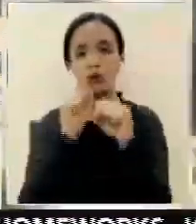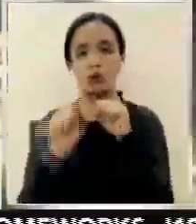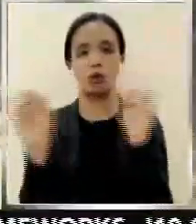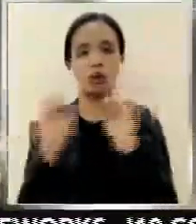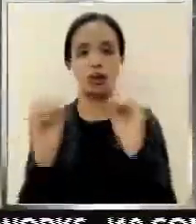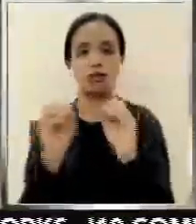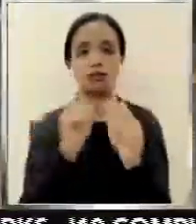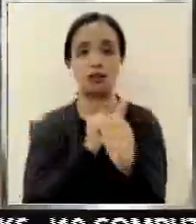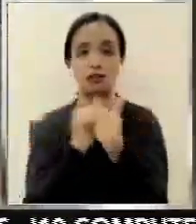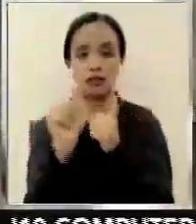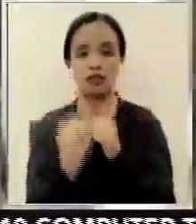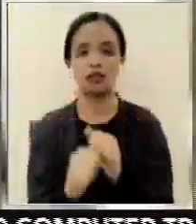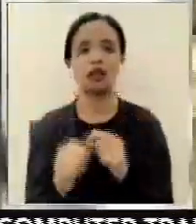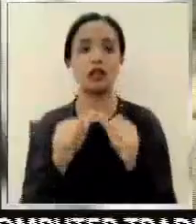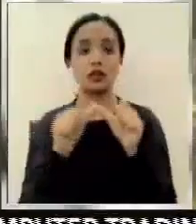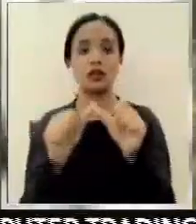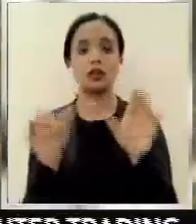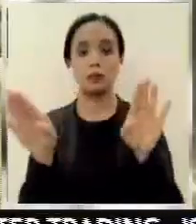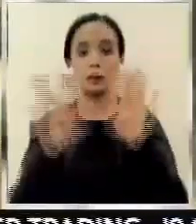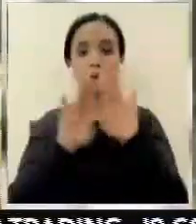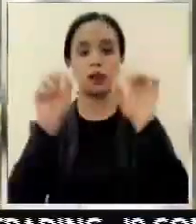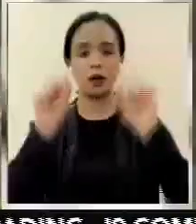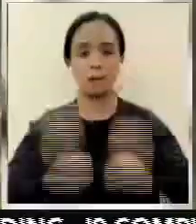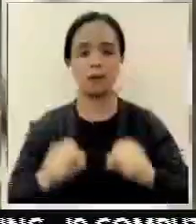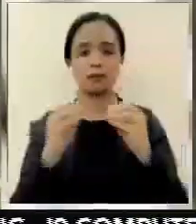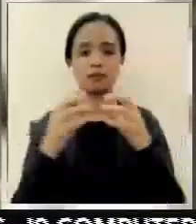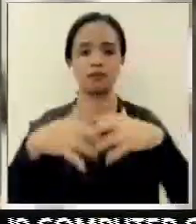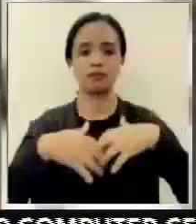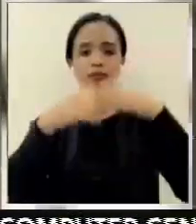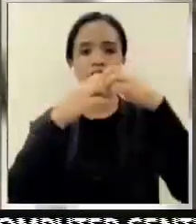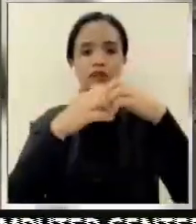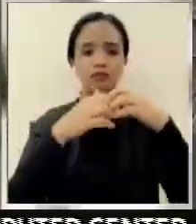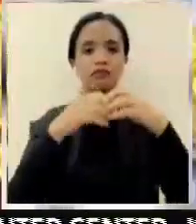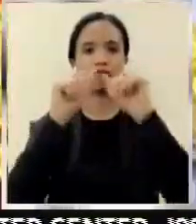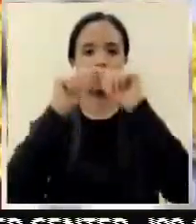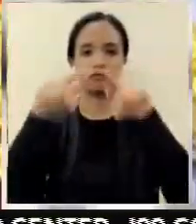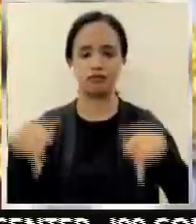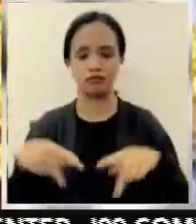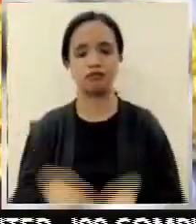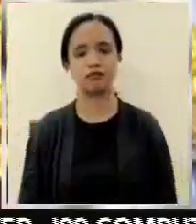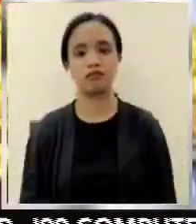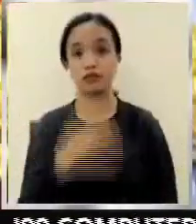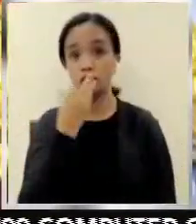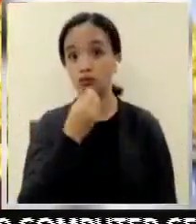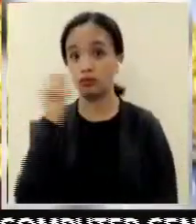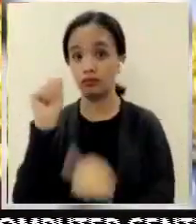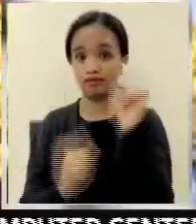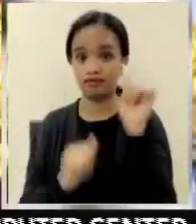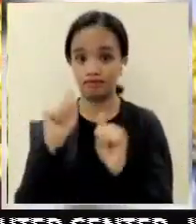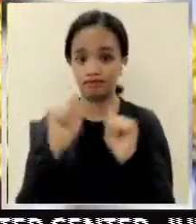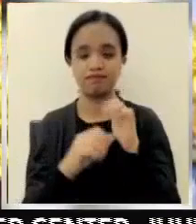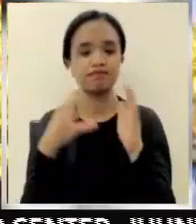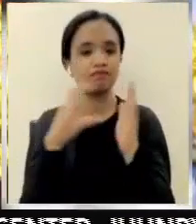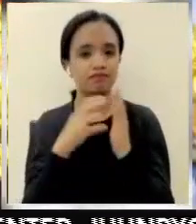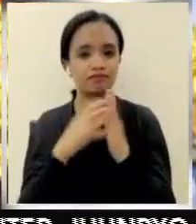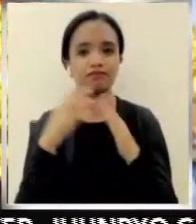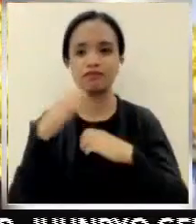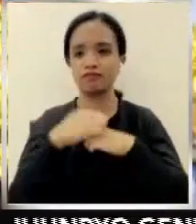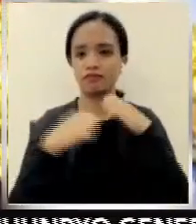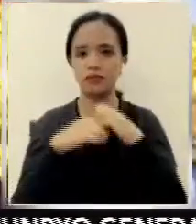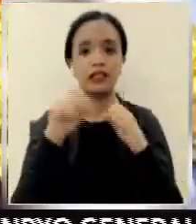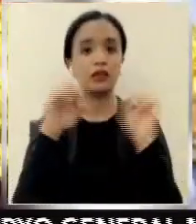masarhan maaaring magtayo pa ng mga dagdag na nitso ina-assess po yan ng ating City engineer kung kaya pa po nung